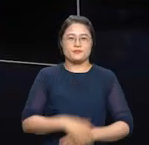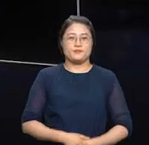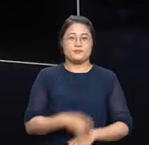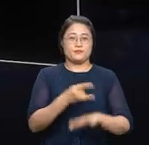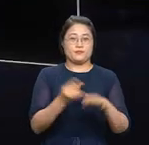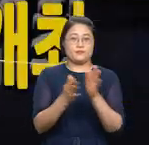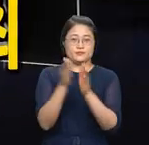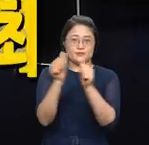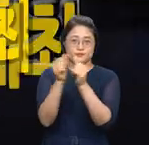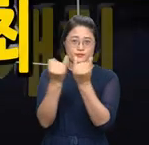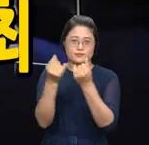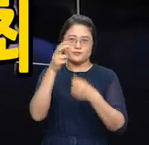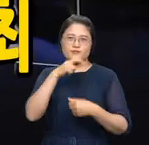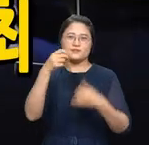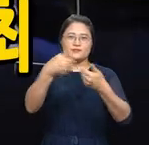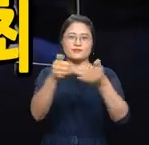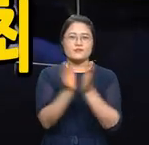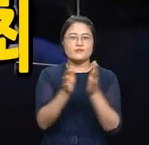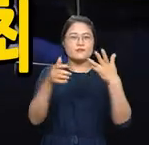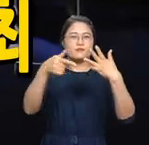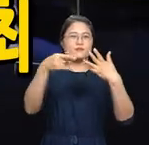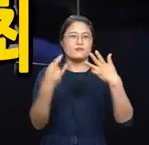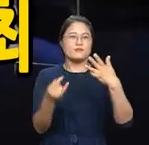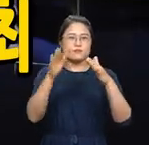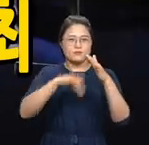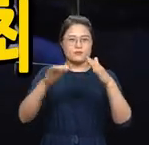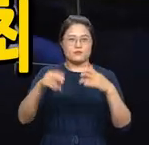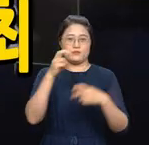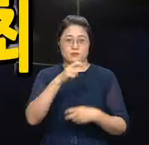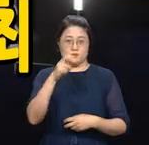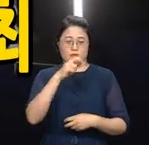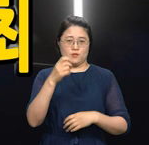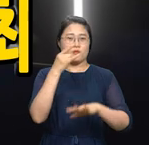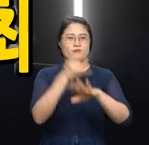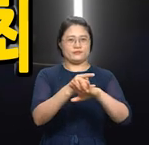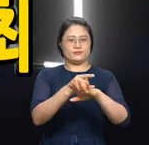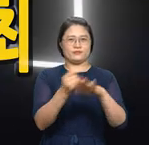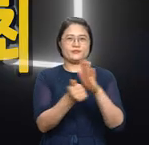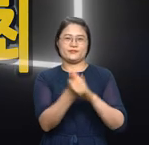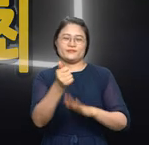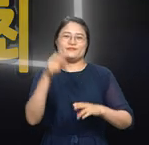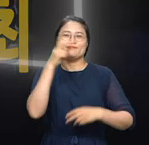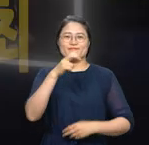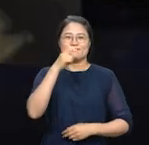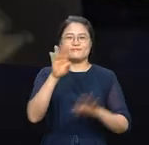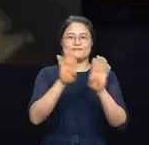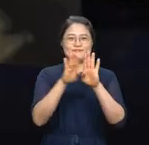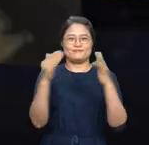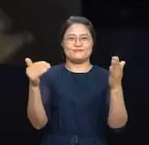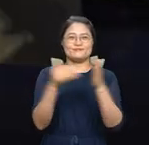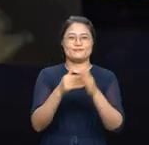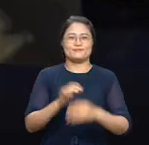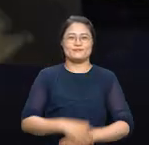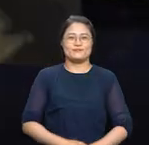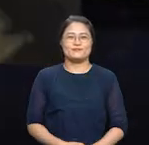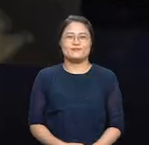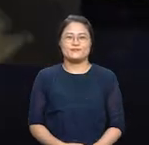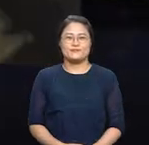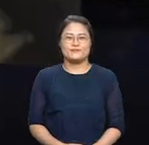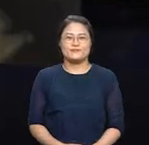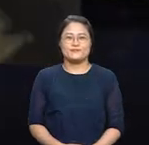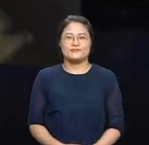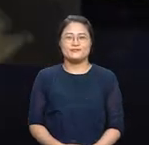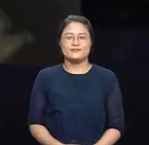위왕 시립소년소녀 합창단은 제8회 정기연주회 위왕 희망을 노래하다를 개최했습니다.